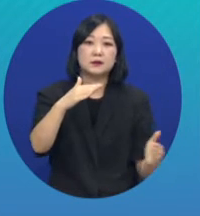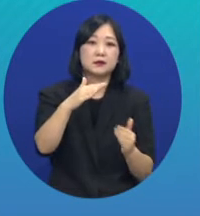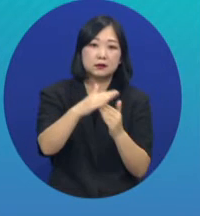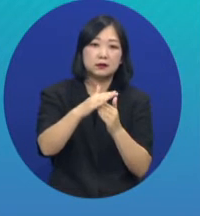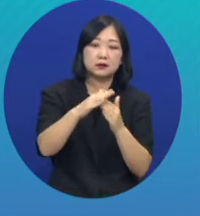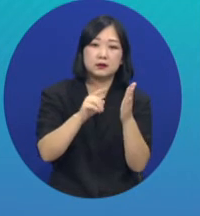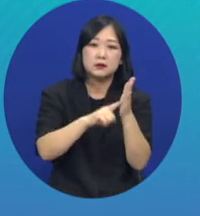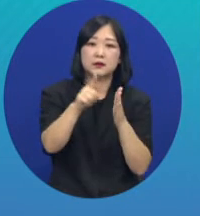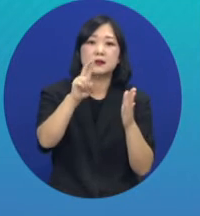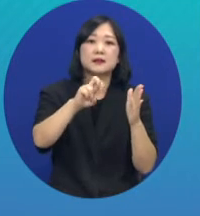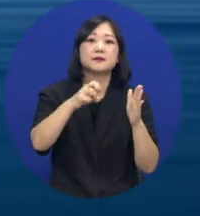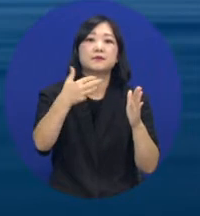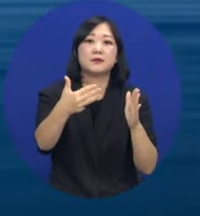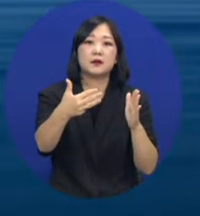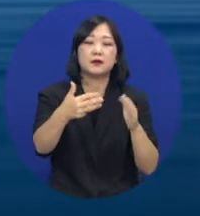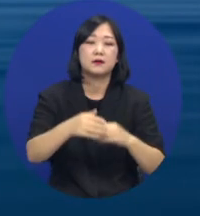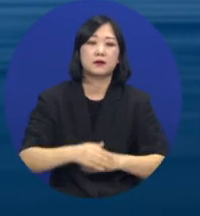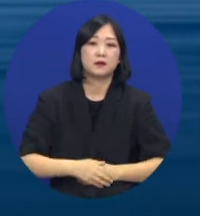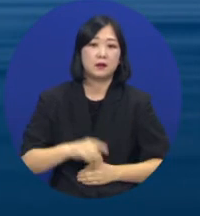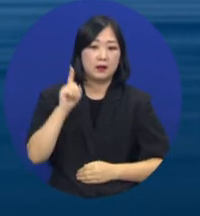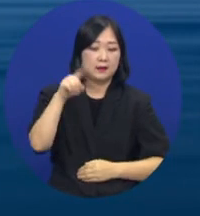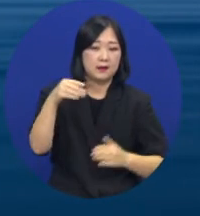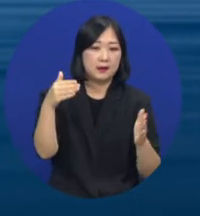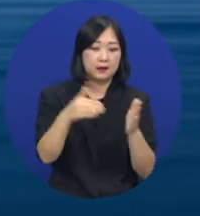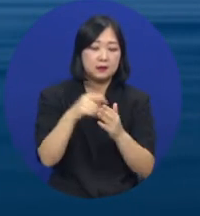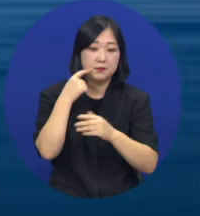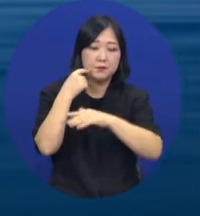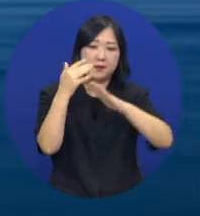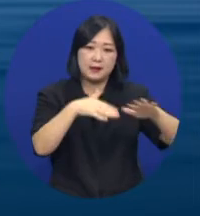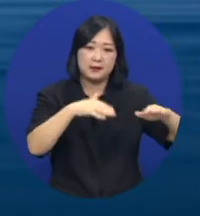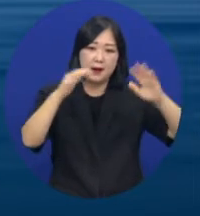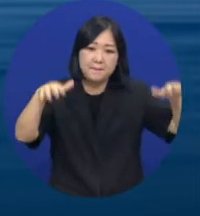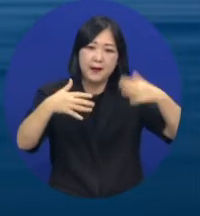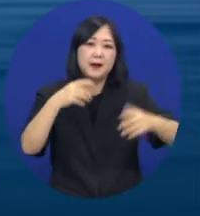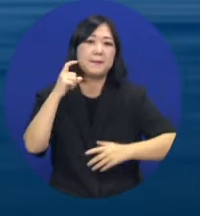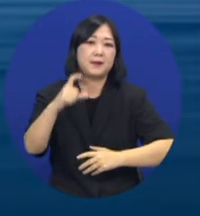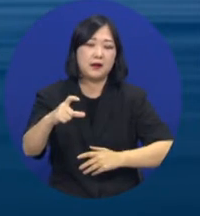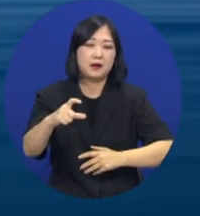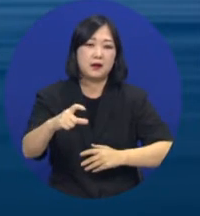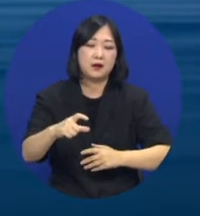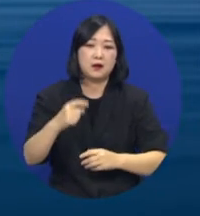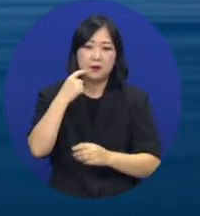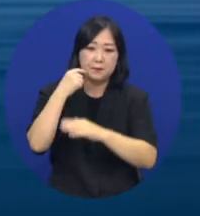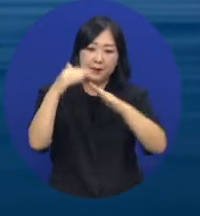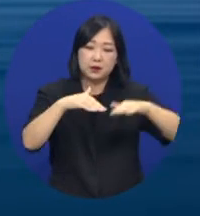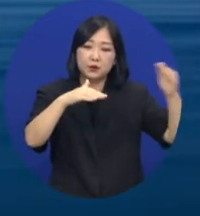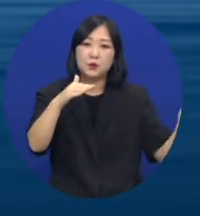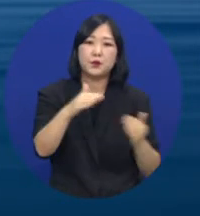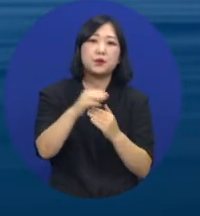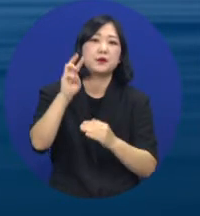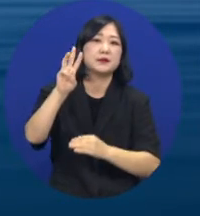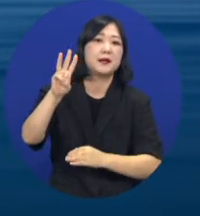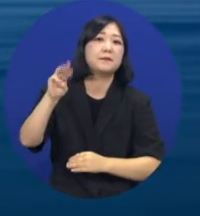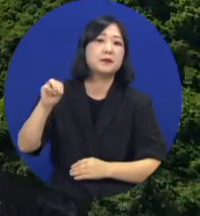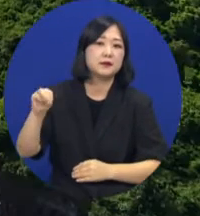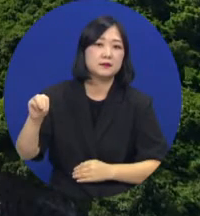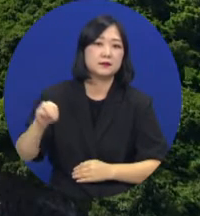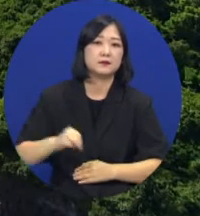선에 그치겠습니다. 내일까지 바다에도 바람이 강하게 불겠는데요. 파고가 3m까지 높게